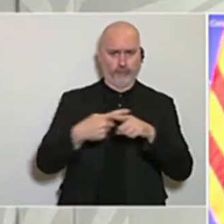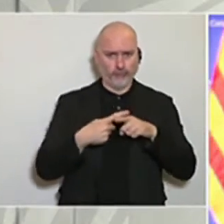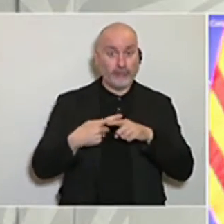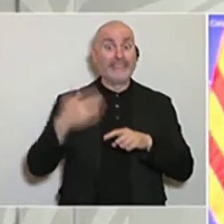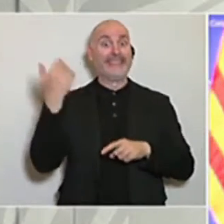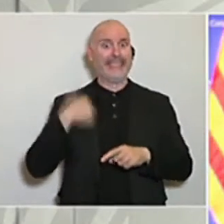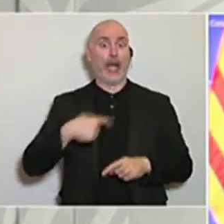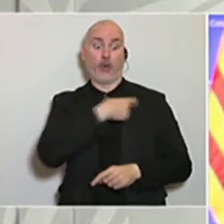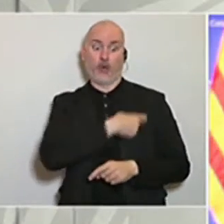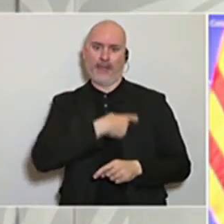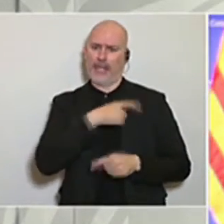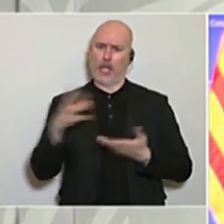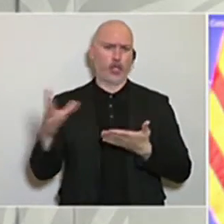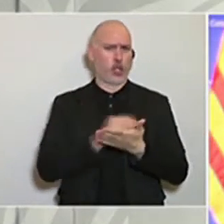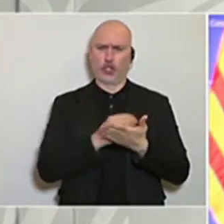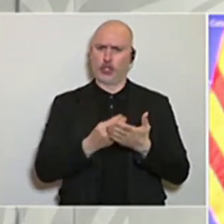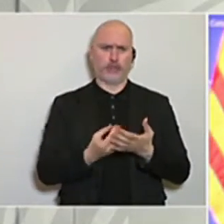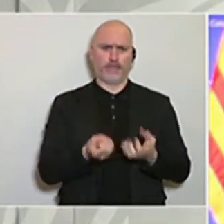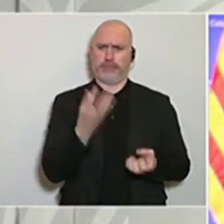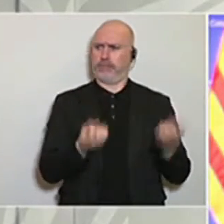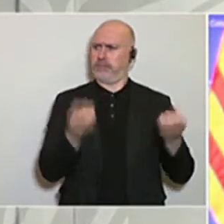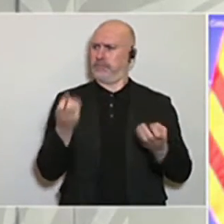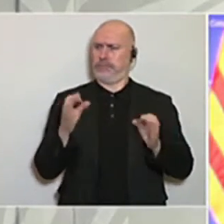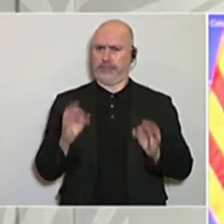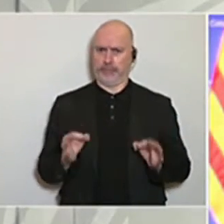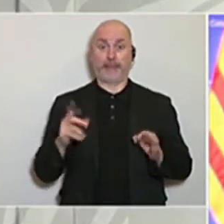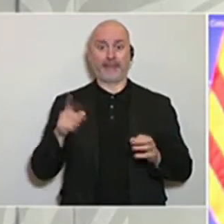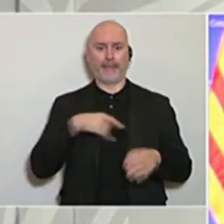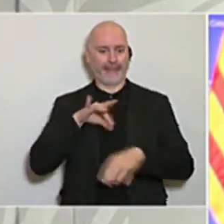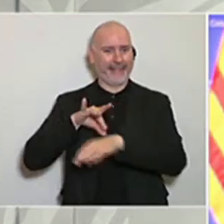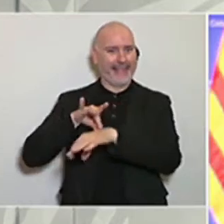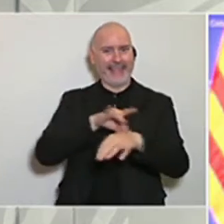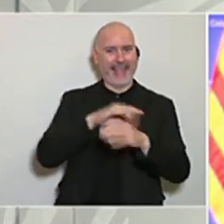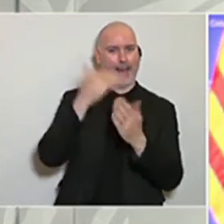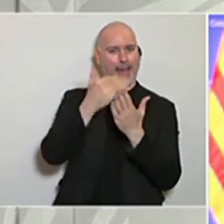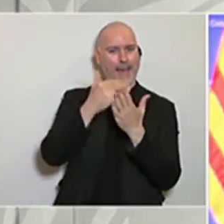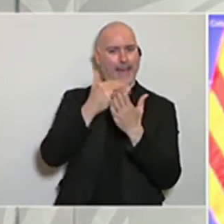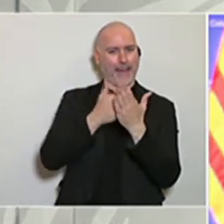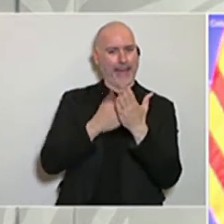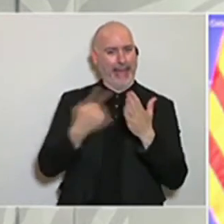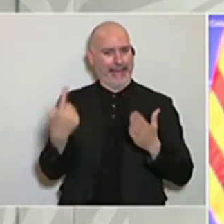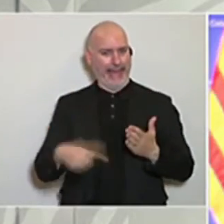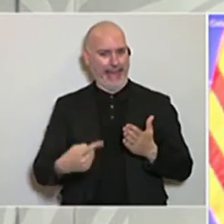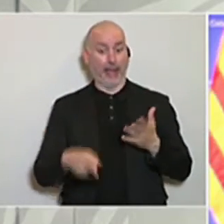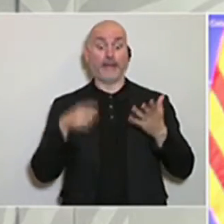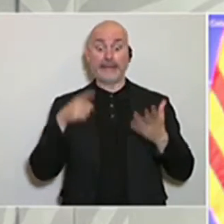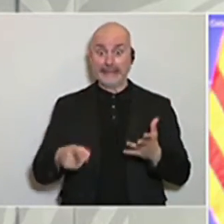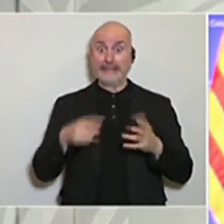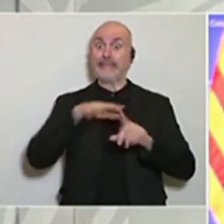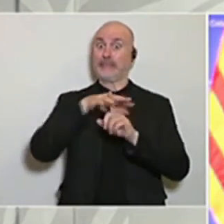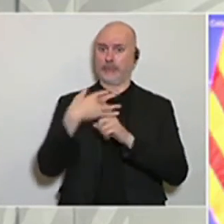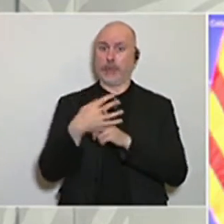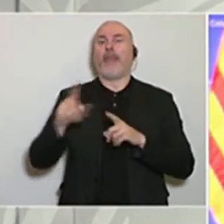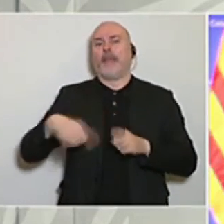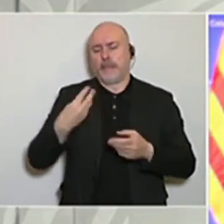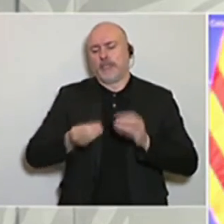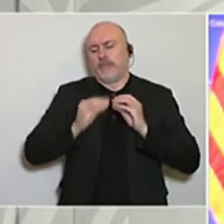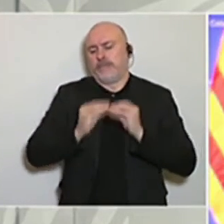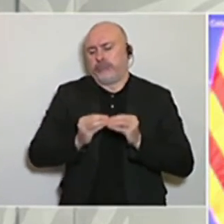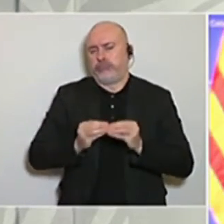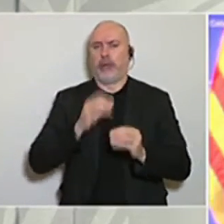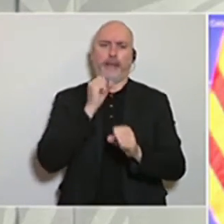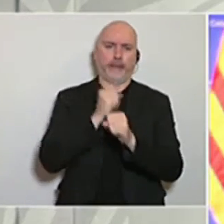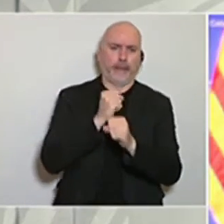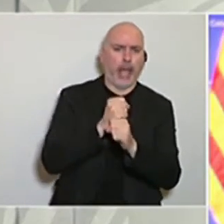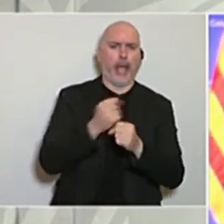tots els comitès, ja s'ha marcat la manera i el full de ruta per anar treballant i, per tant, és en aquest marc que es aniran desenvolupant i treballant les